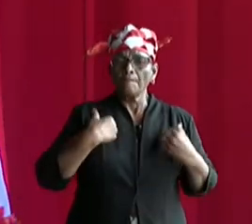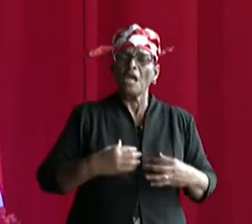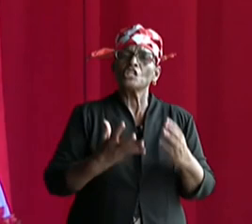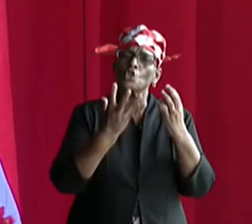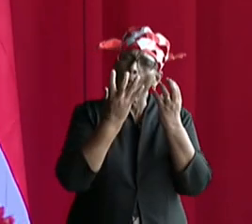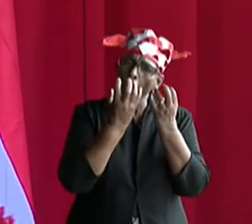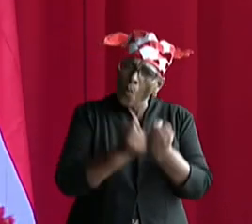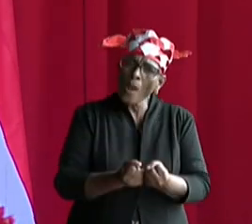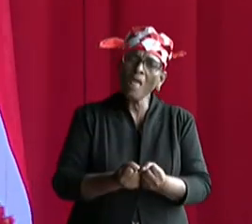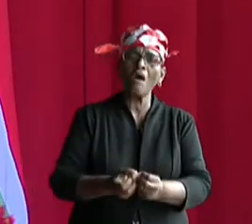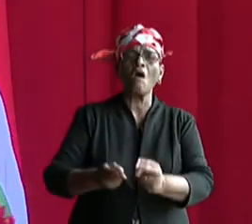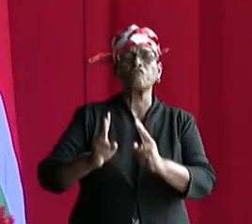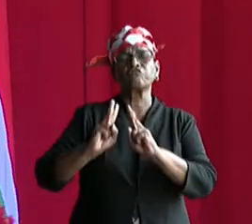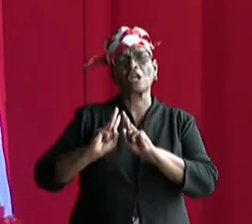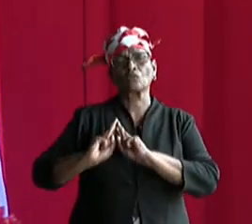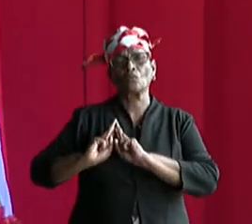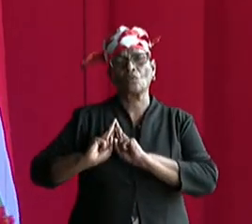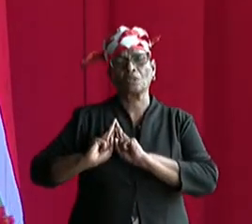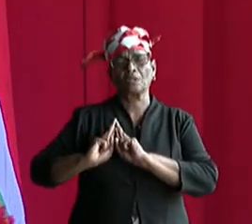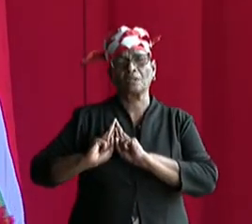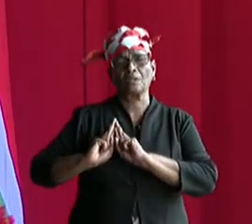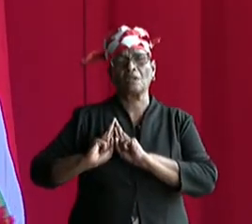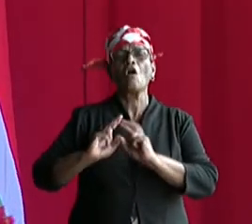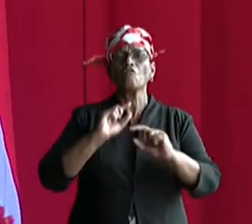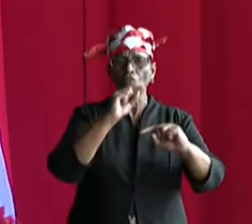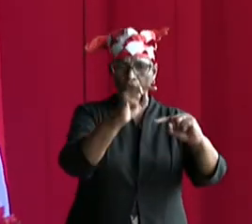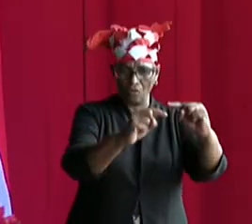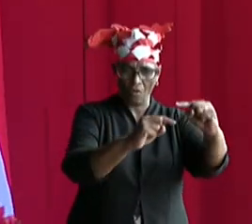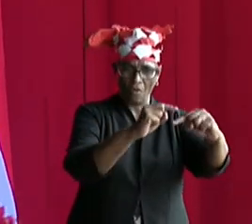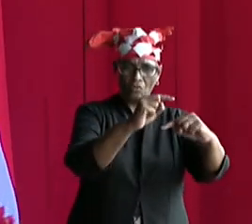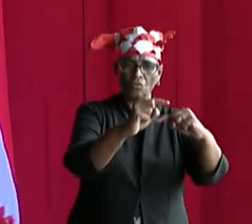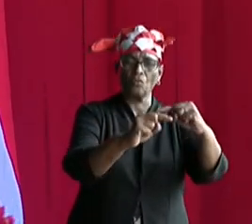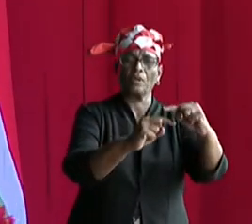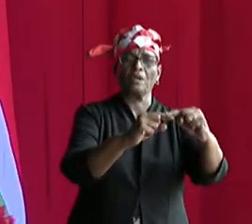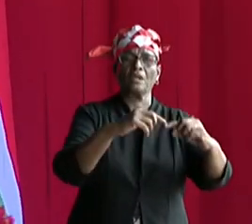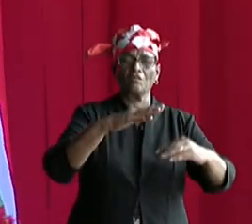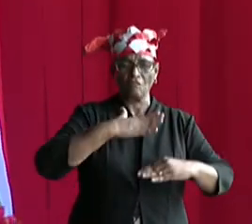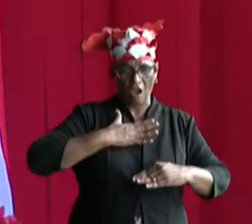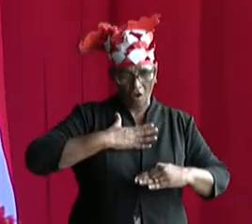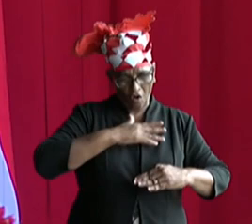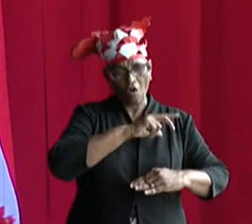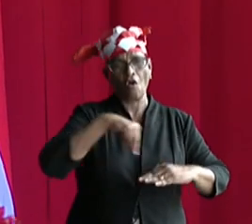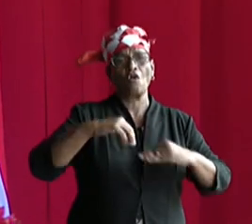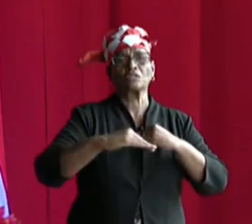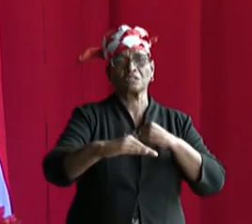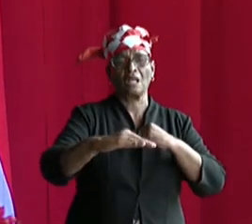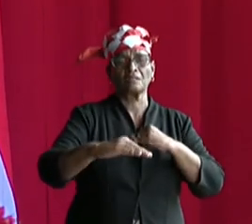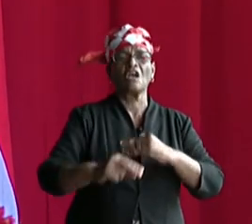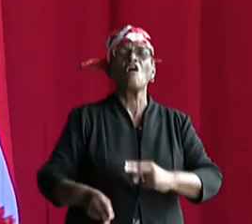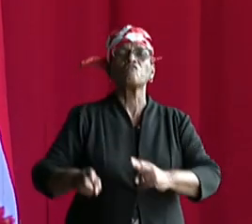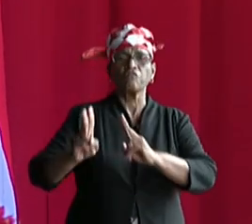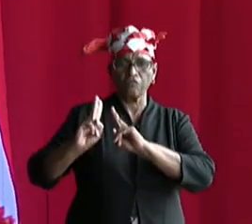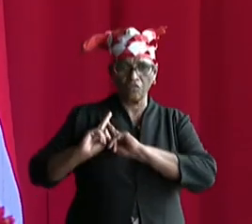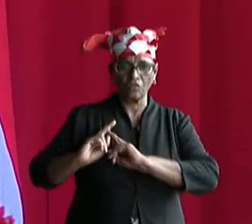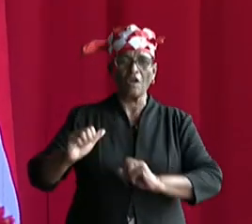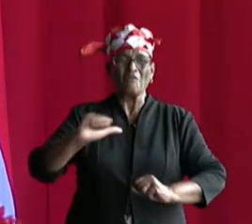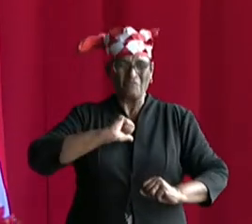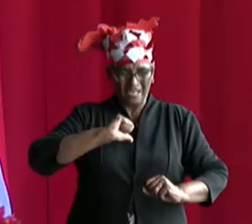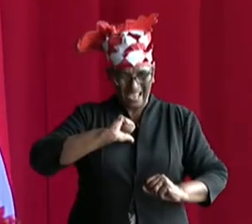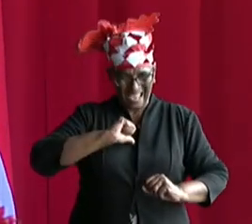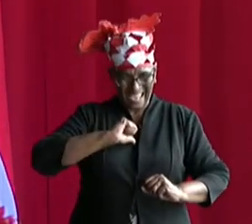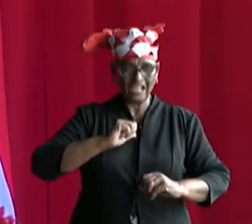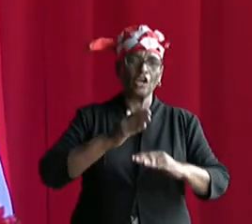grote verantwoordelijkheden voor de ontwikkeling van ons land, verantwoordelijkheid voor zijn eigen